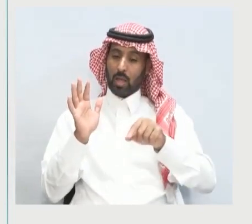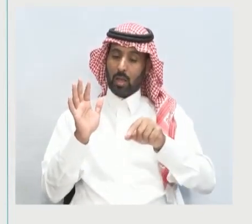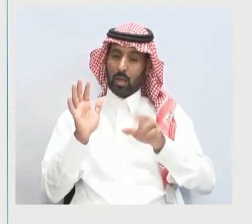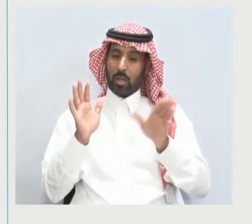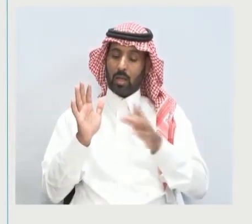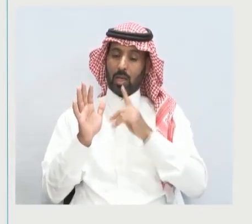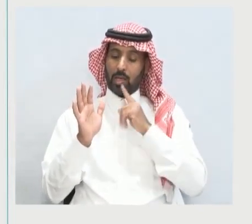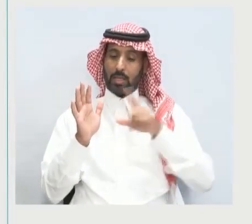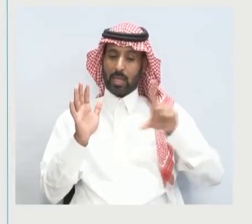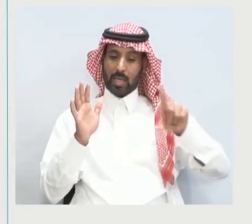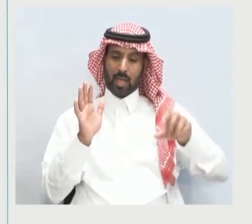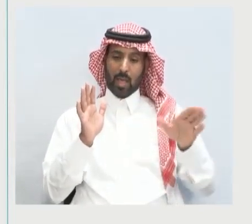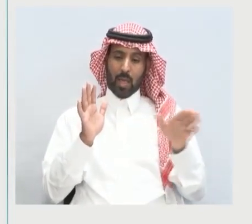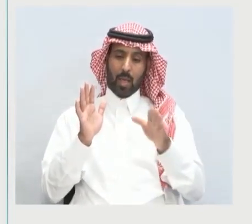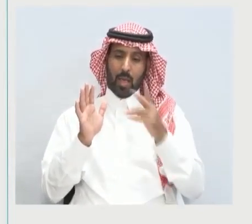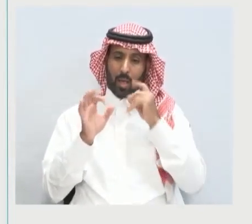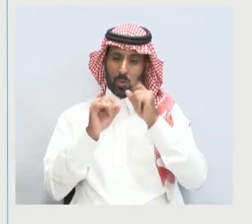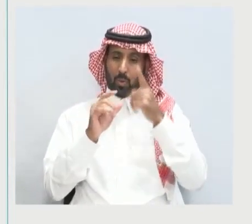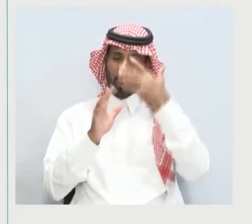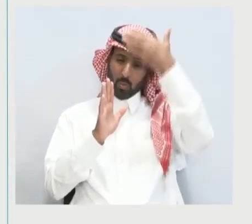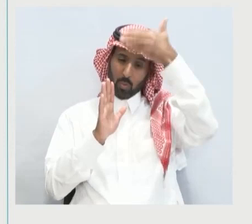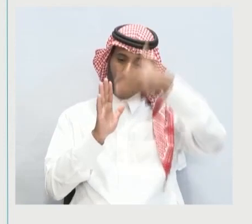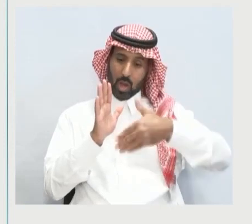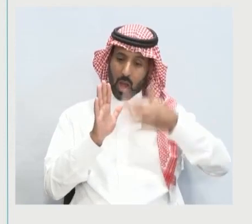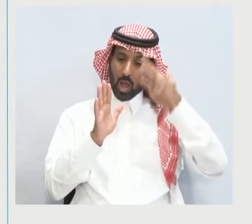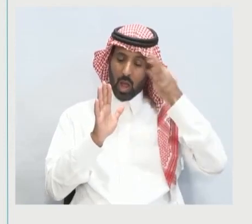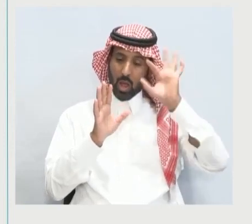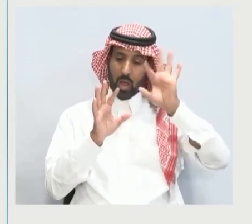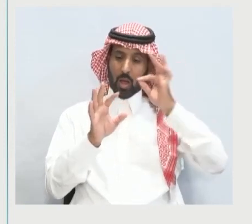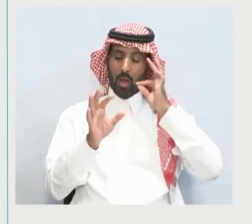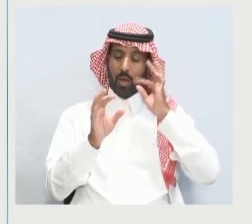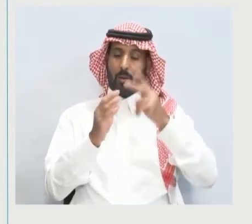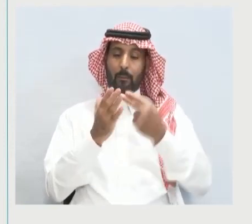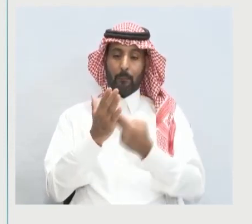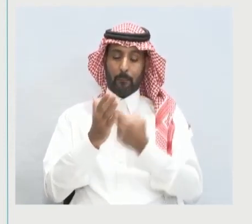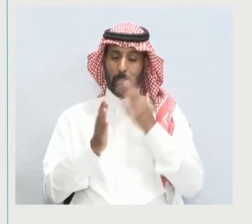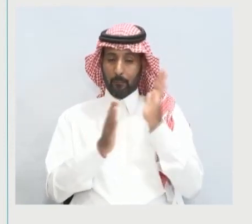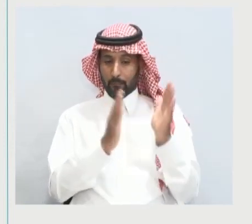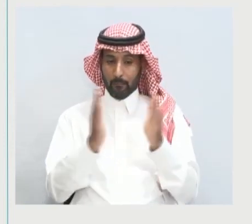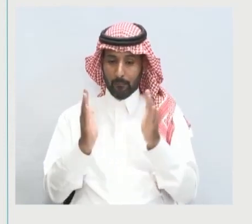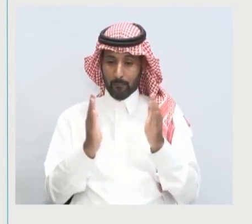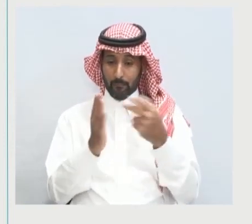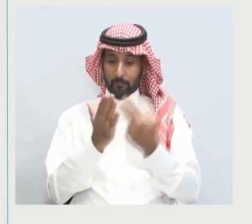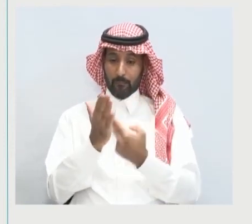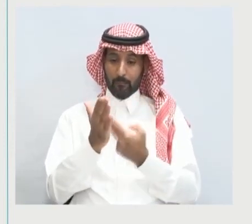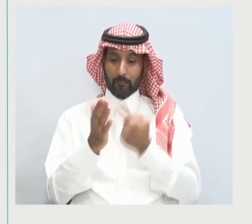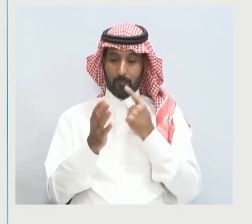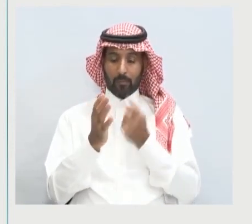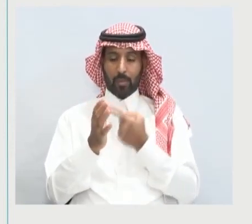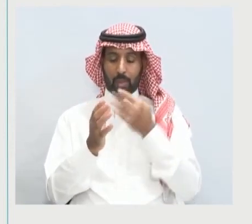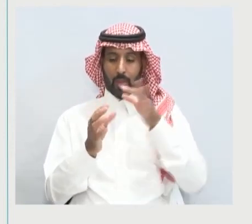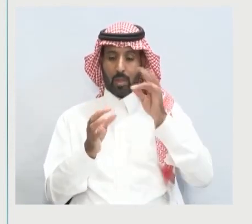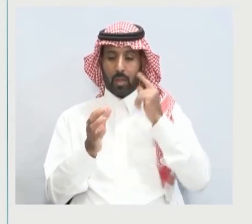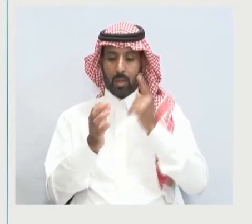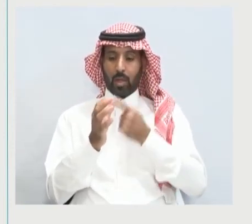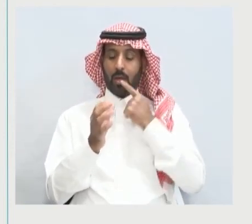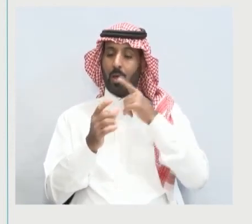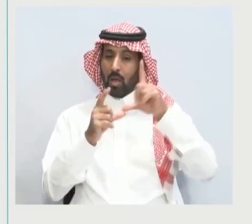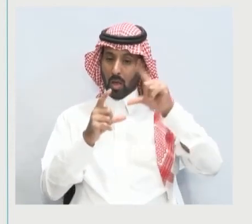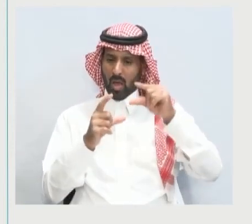زر الفاره الايمن ستظهر قائما اختار تنسيق رسم ستظهر مجموعه من التنسيقات نختار مثلا